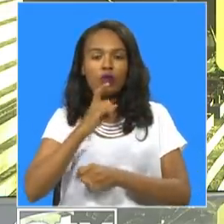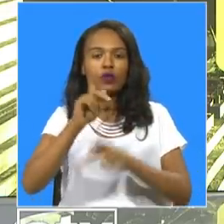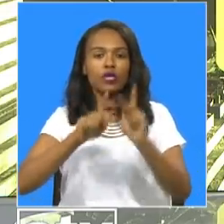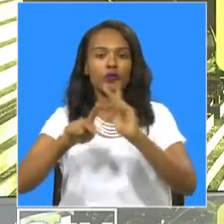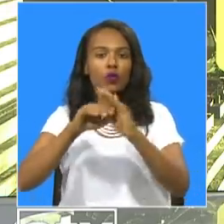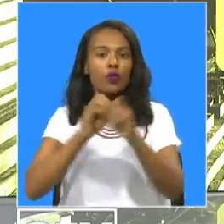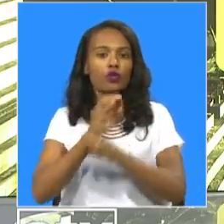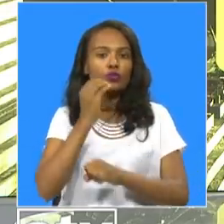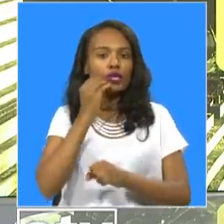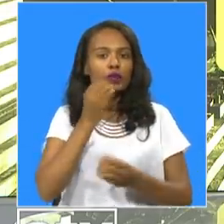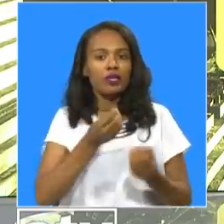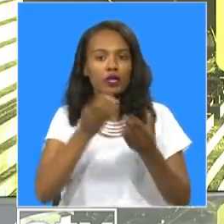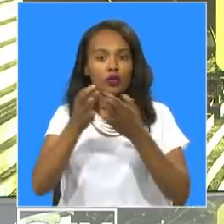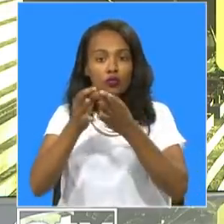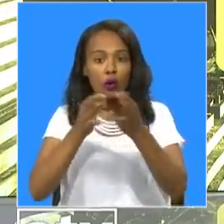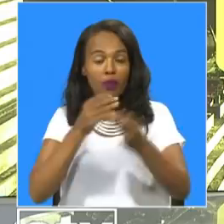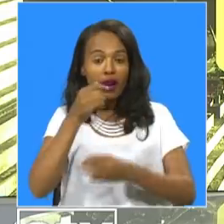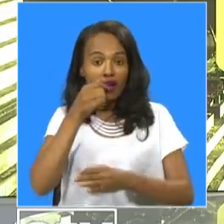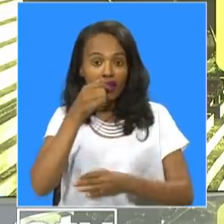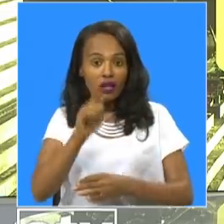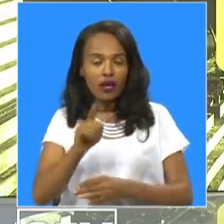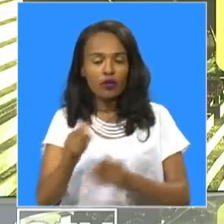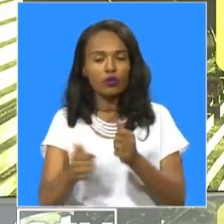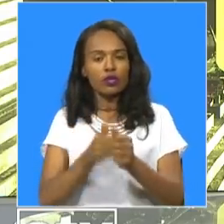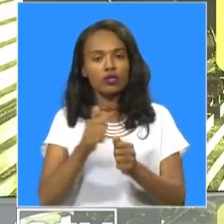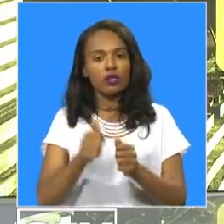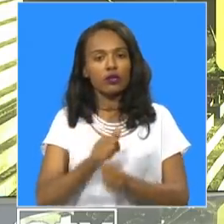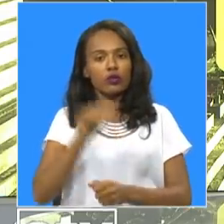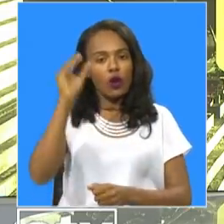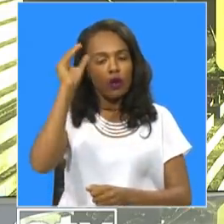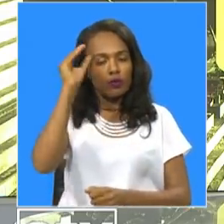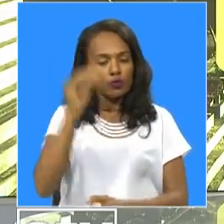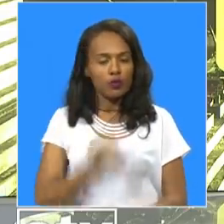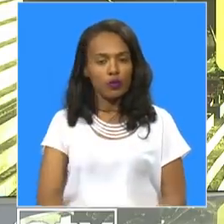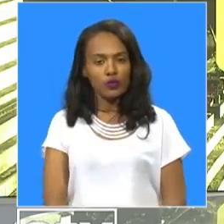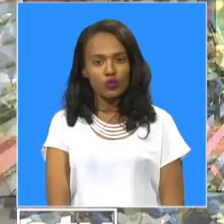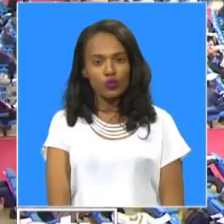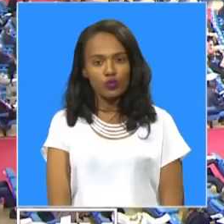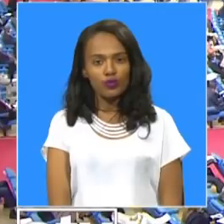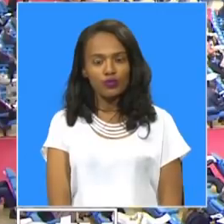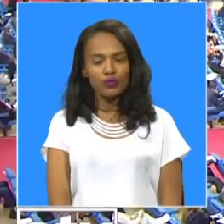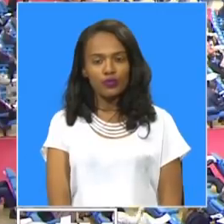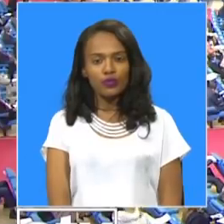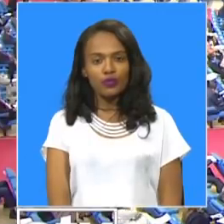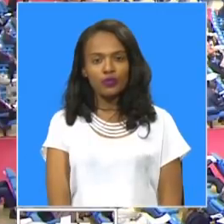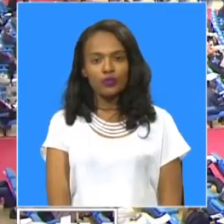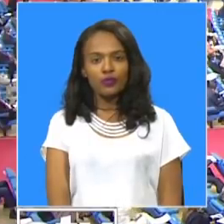ቤት በሰጡት ማብራሪያ ላይ ያስገነዘቡት። የተከታተለው ሀብታሙ ደባሱ ነው።